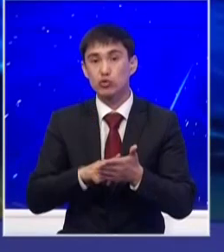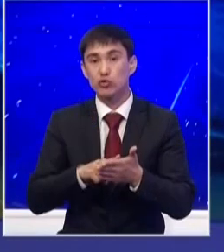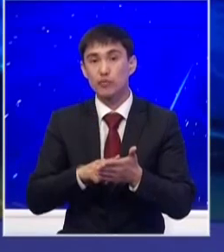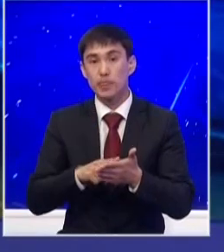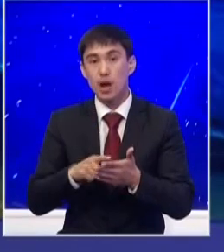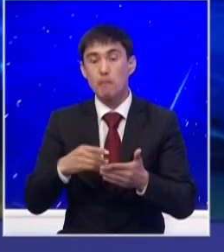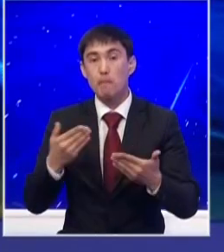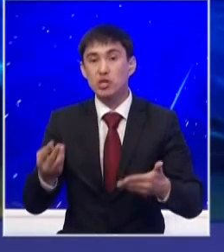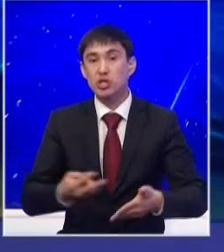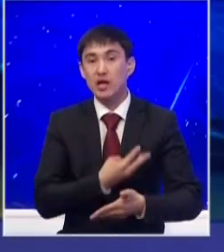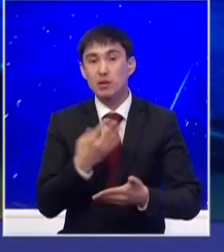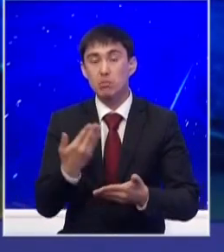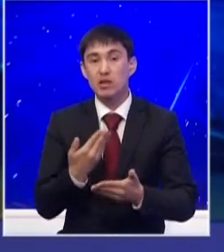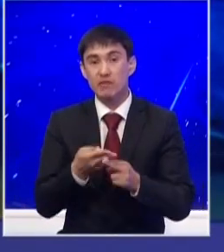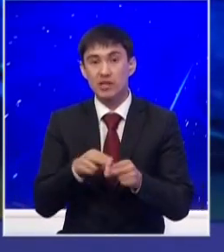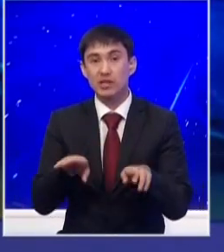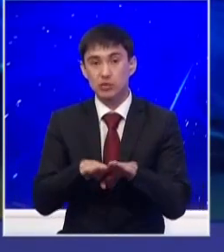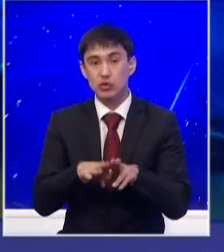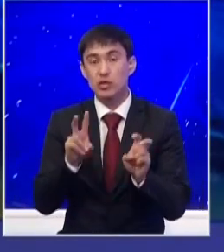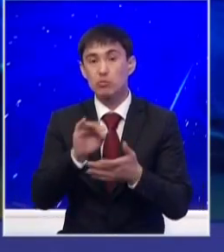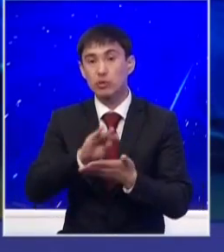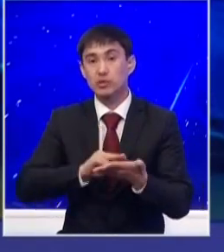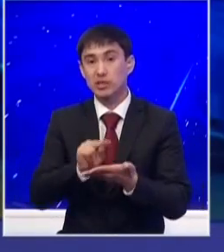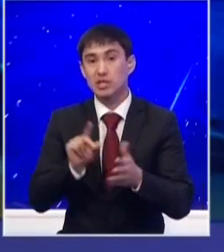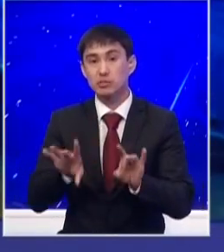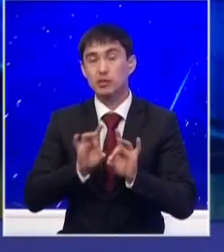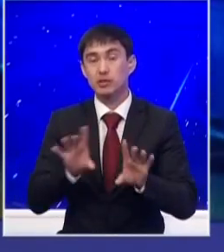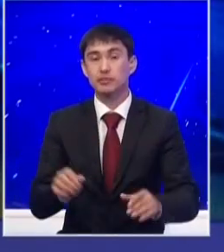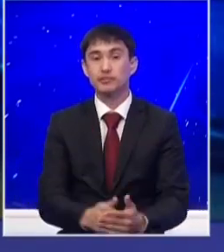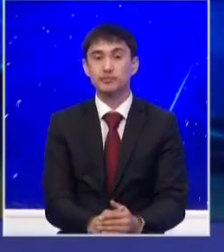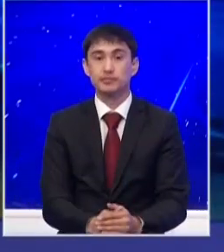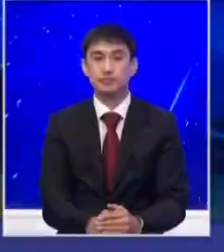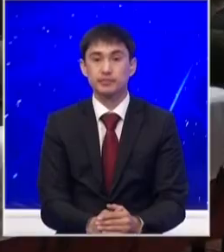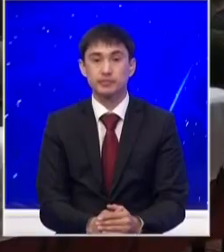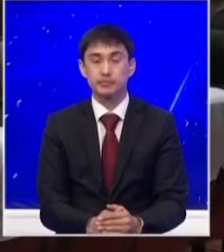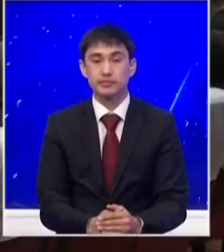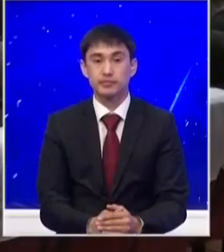немало пожеланий было и в этот раз тему продолжит Наш корреспондент